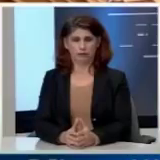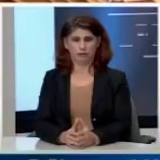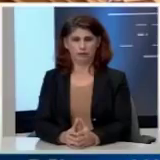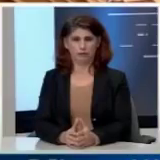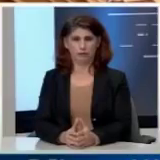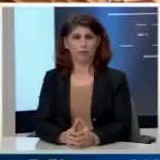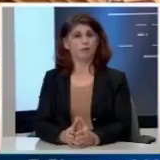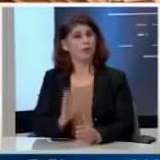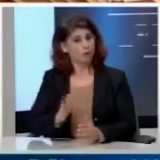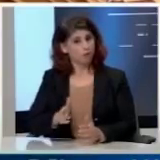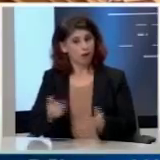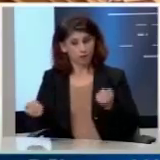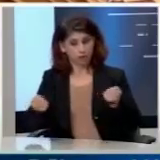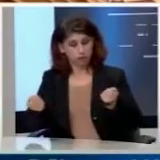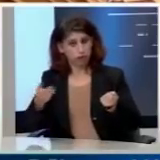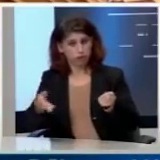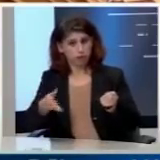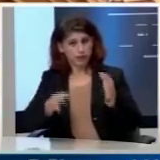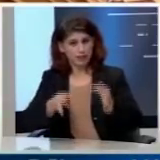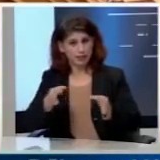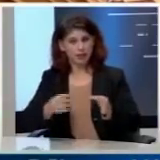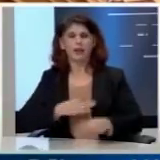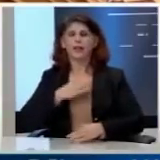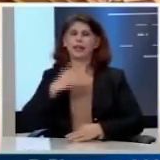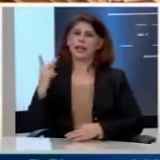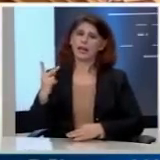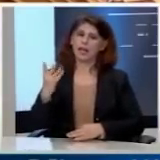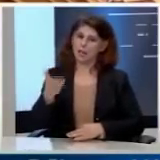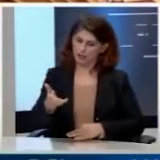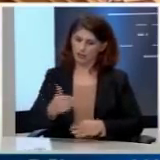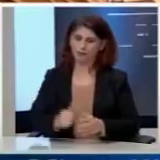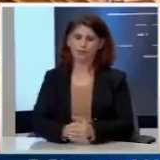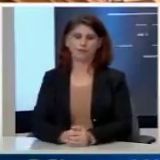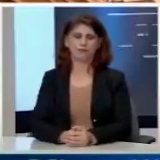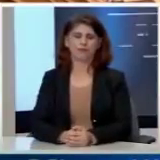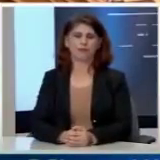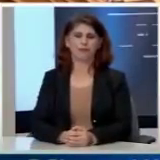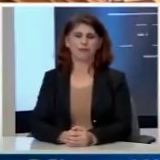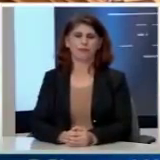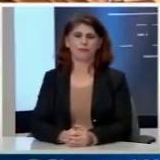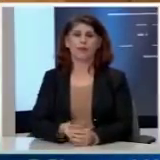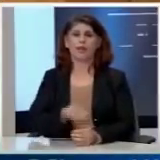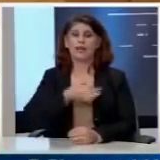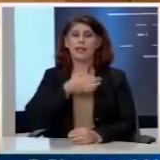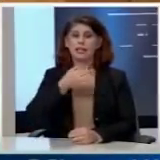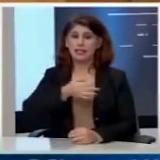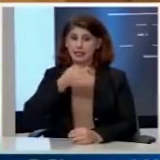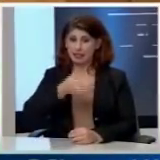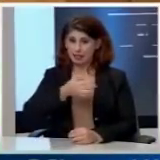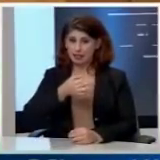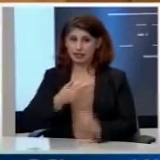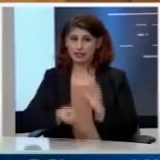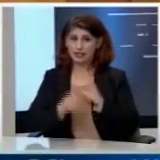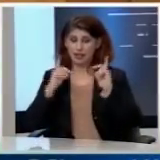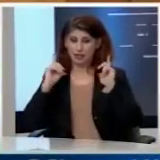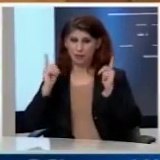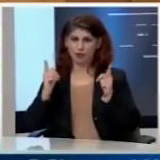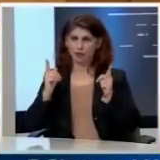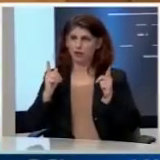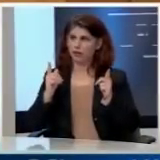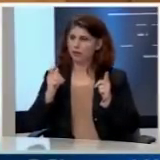Μπορώ να διευθύνω τη συζήτηση. Ωραία. Λοιπόν, κύριε Καραγιαννίδη. Ξεκινώ. Η εισήγηση της Νέας Δημοκρατίας... Η αναφορά ενός ονόματος είναι